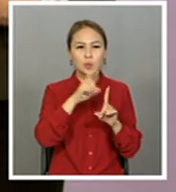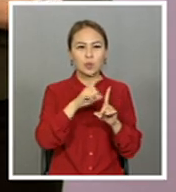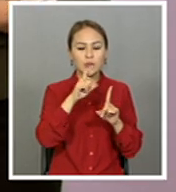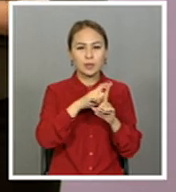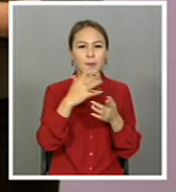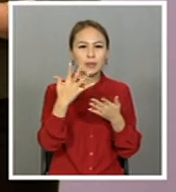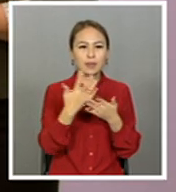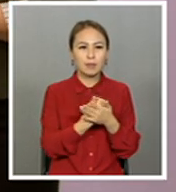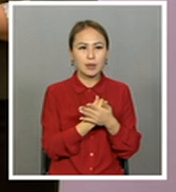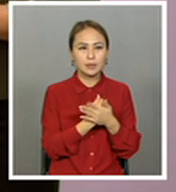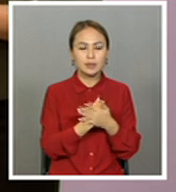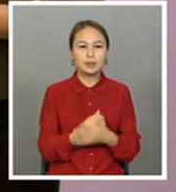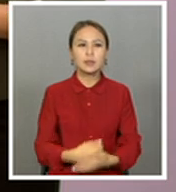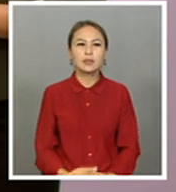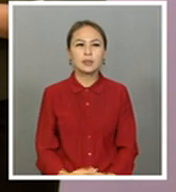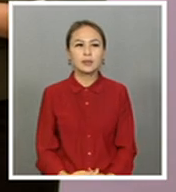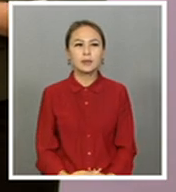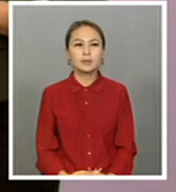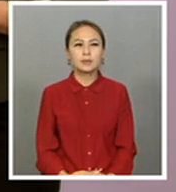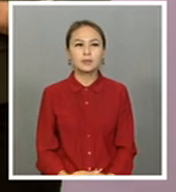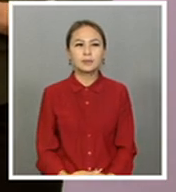табамыз.